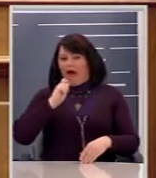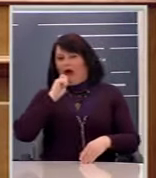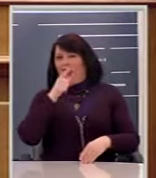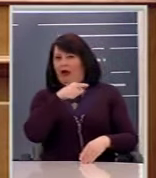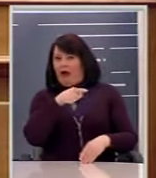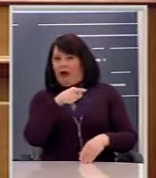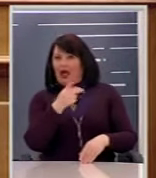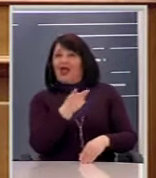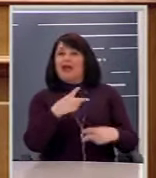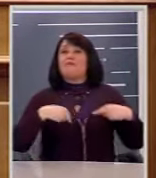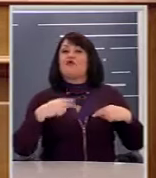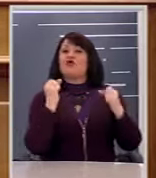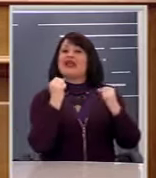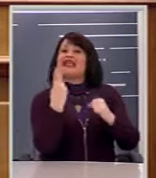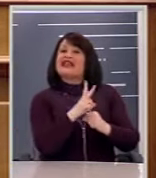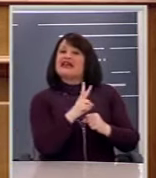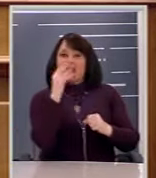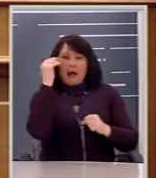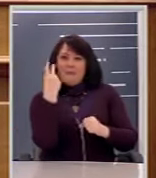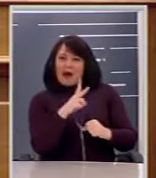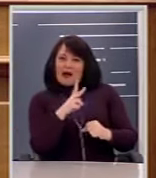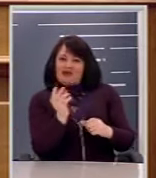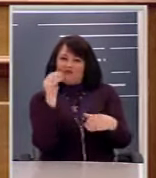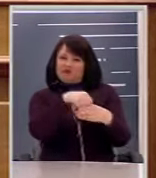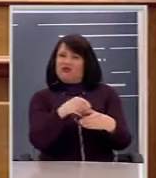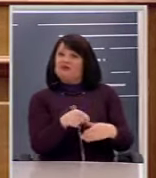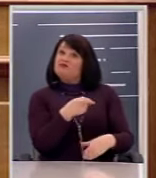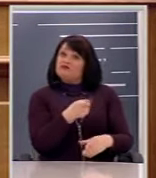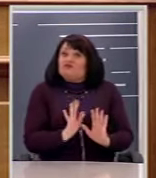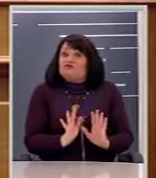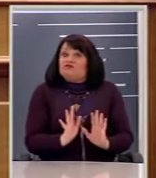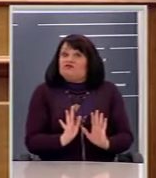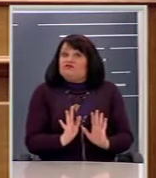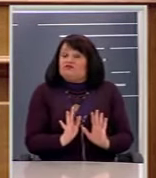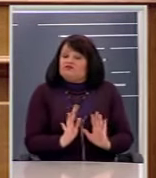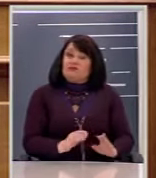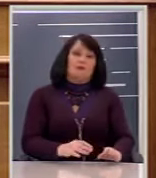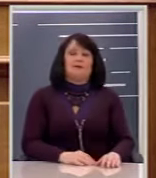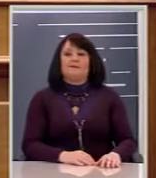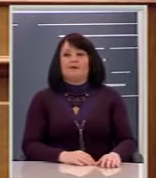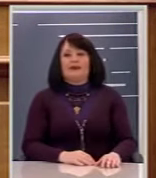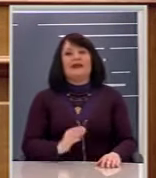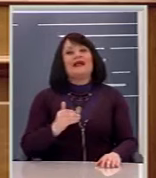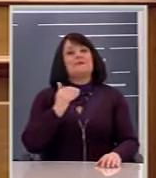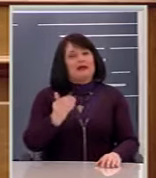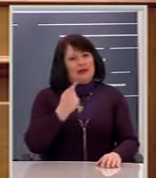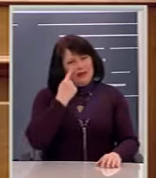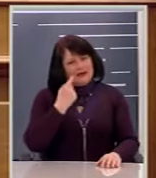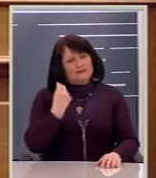μπλέξω δύο υπουργούς της κυβέρνησης Καραμαλή, της οποίας συμμετείχε. Και το πιο ωραίο είναι το παρακάτω.